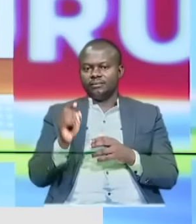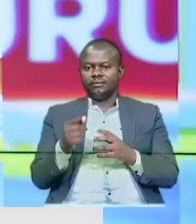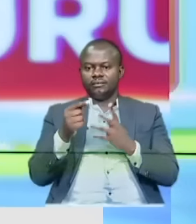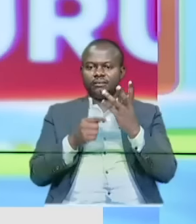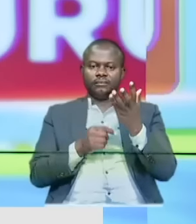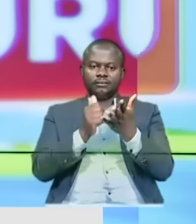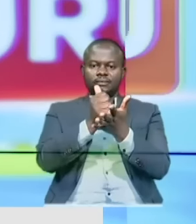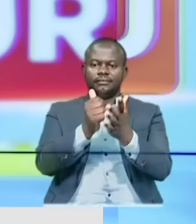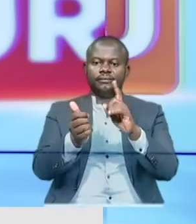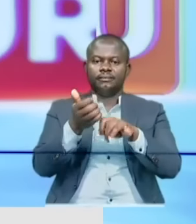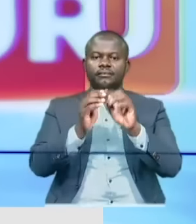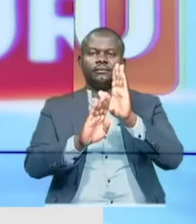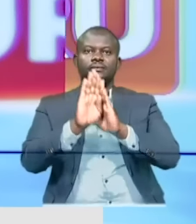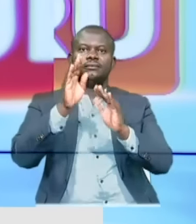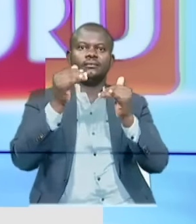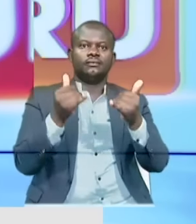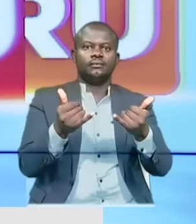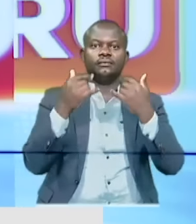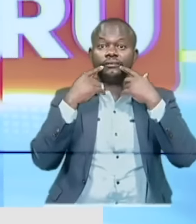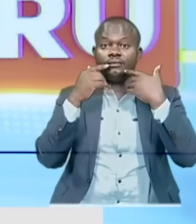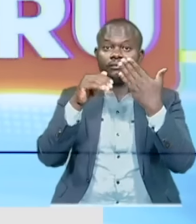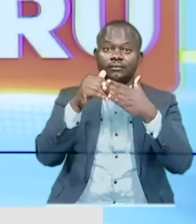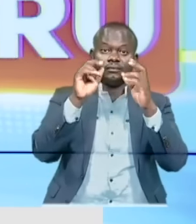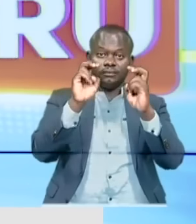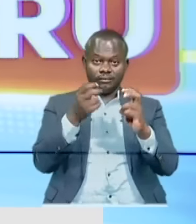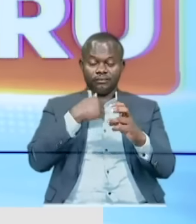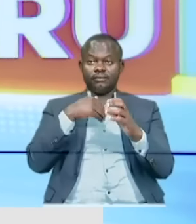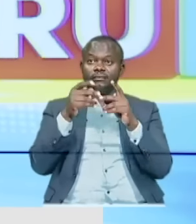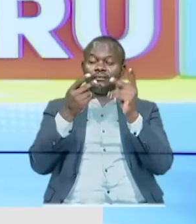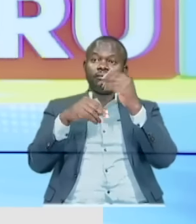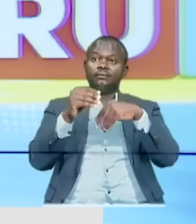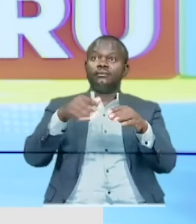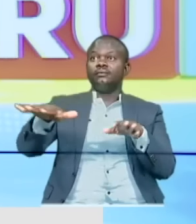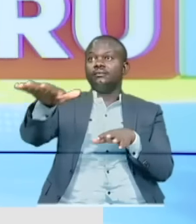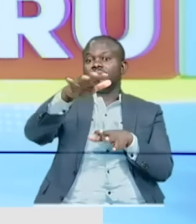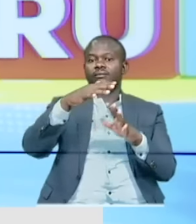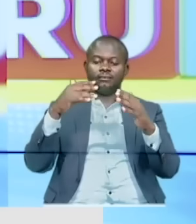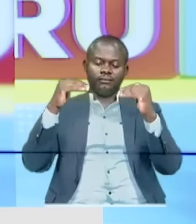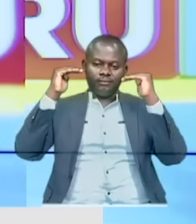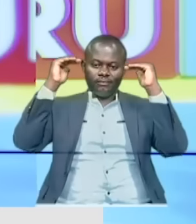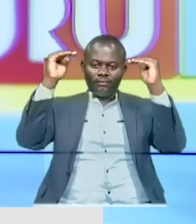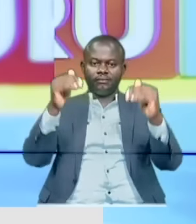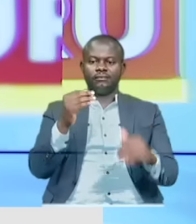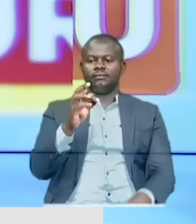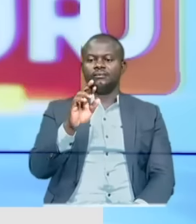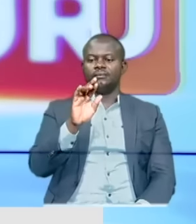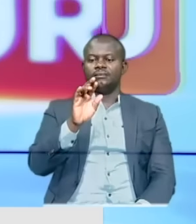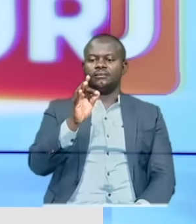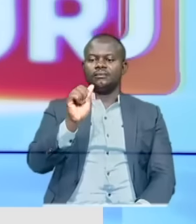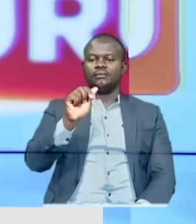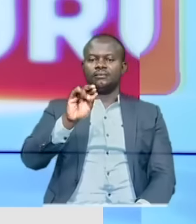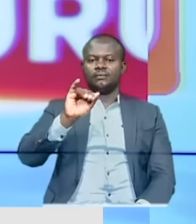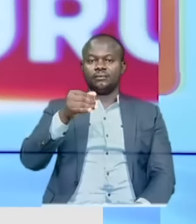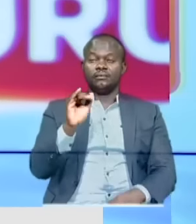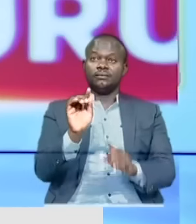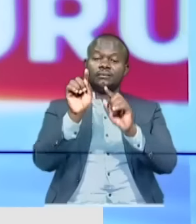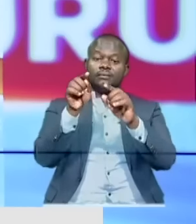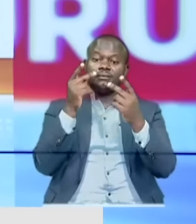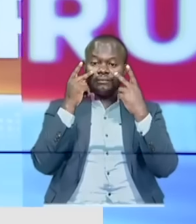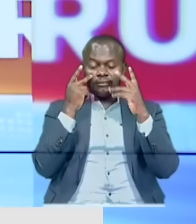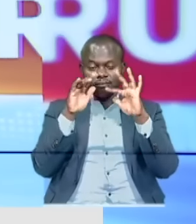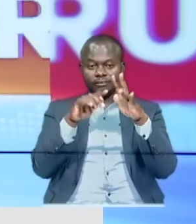byaje kubageza ku iterambere ubu bavuga ngo bafite amaduka akomeye mugenzi wacu Faradi n'itegeka yagiyeyo reka tubwire ukuntu